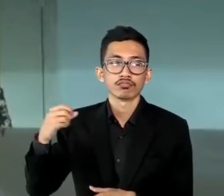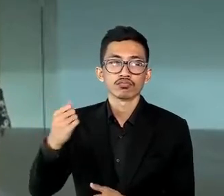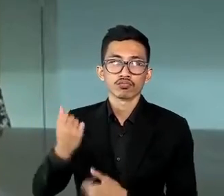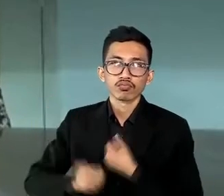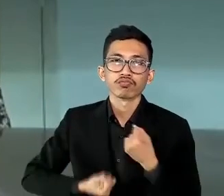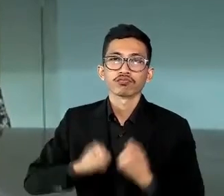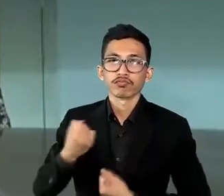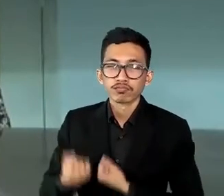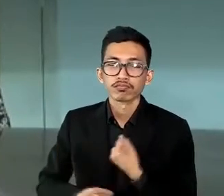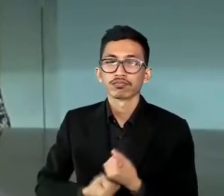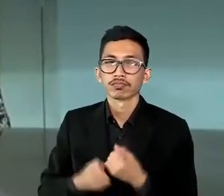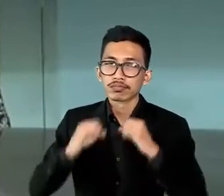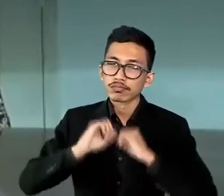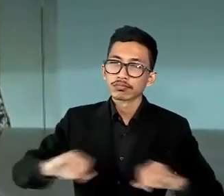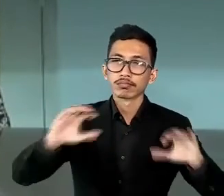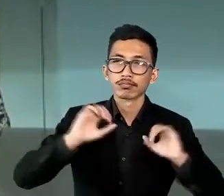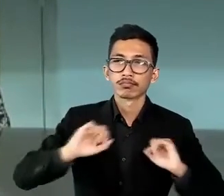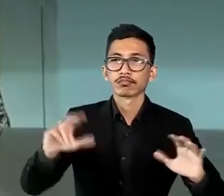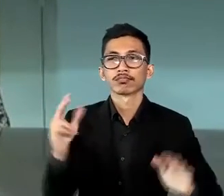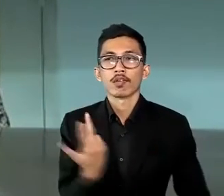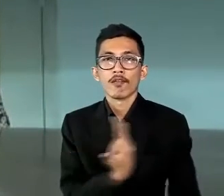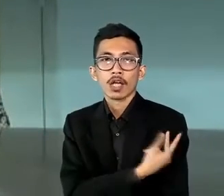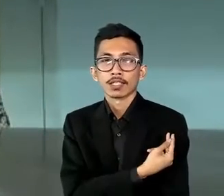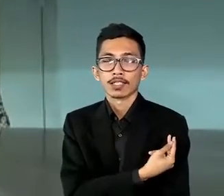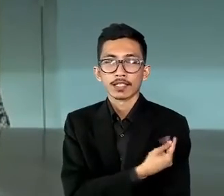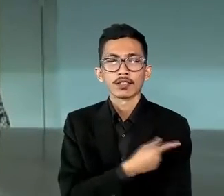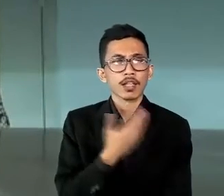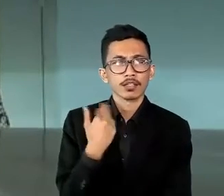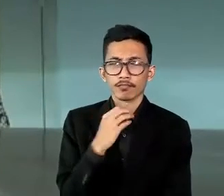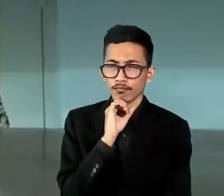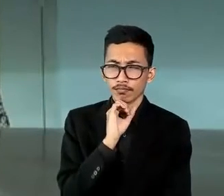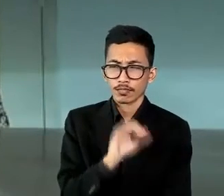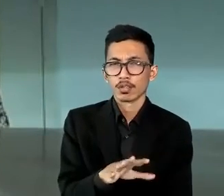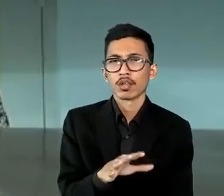terus untuk vaksinnya, tapi juga disebutkan oleh Pak Dr. Kusmeti